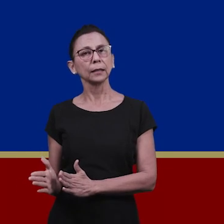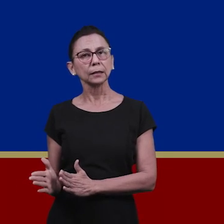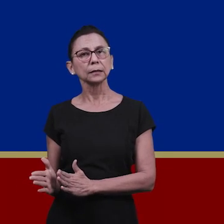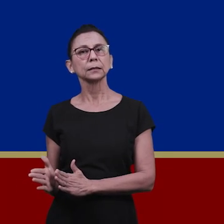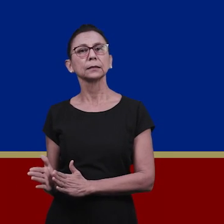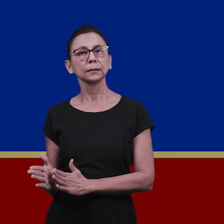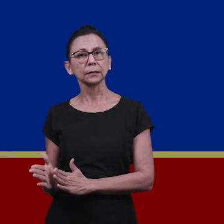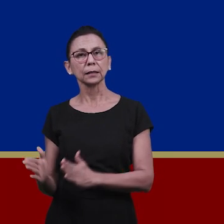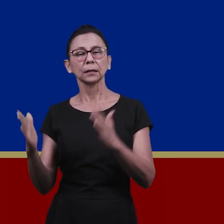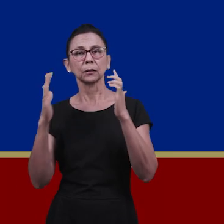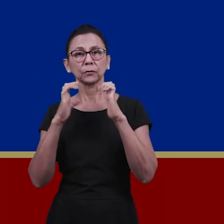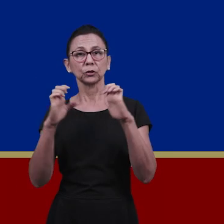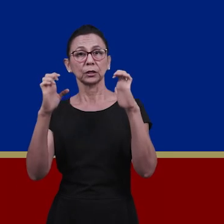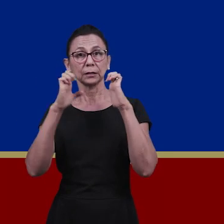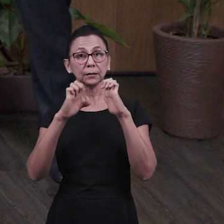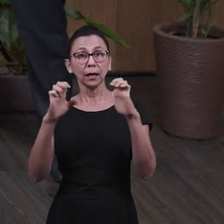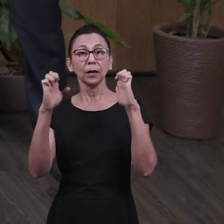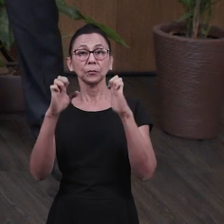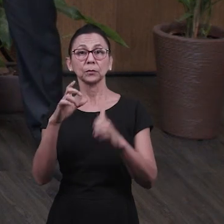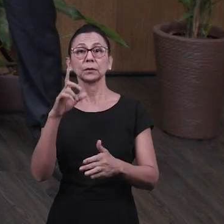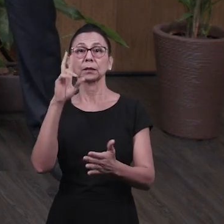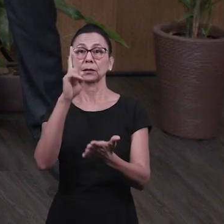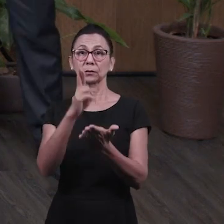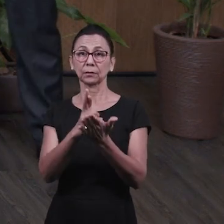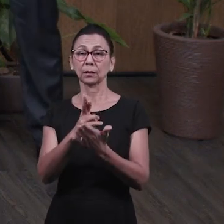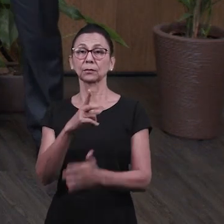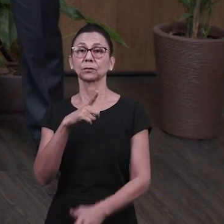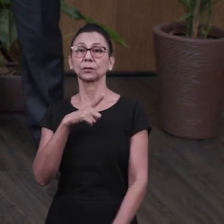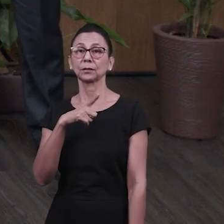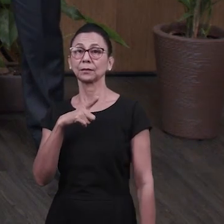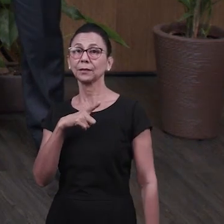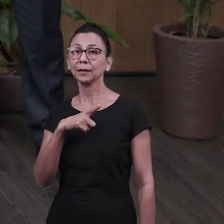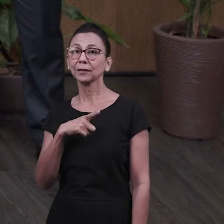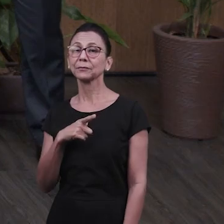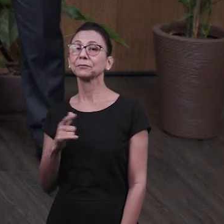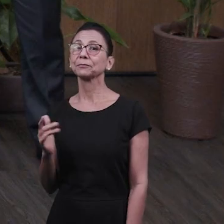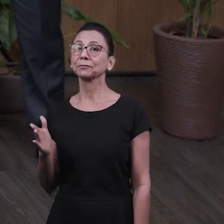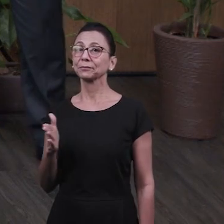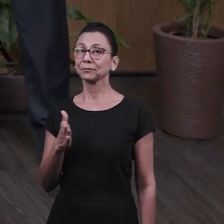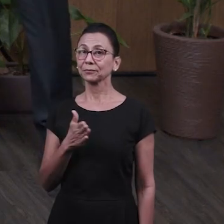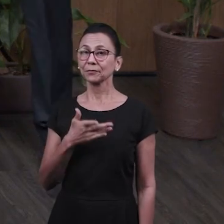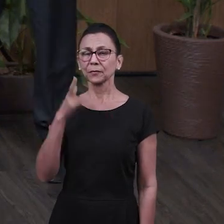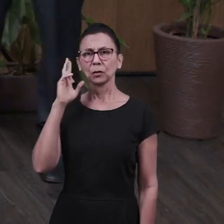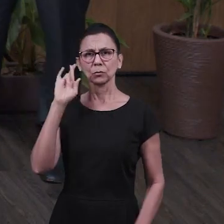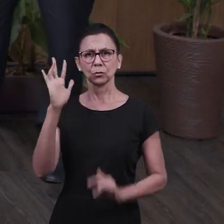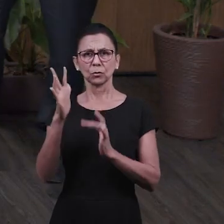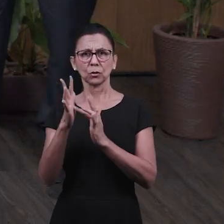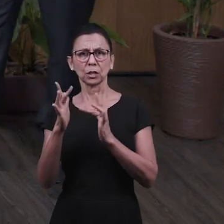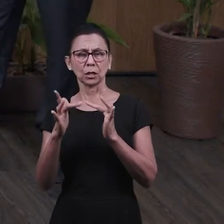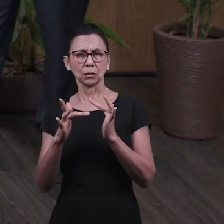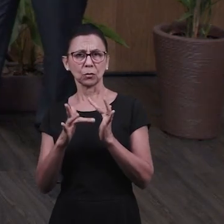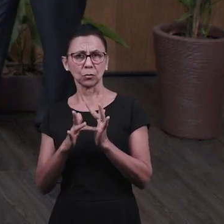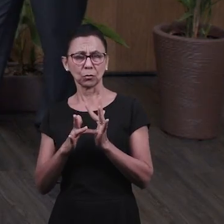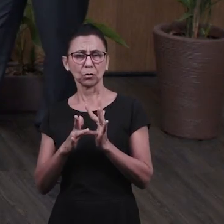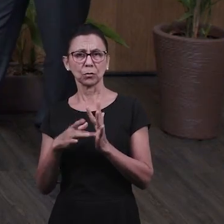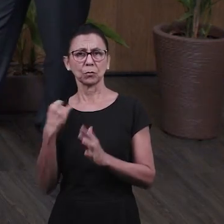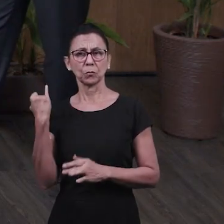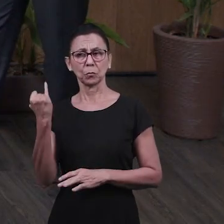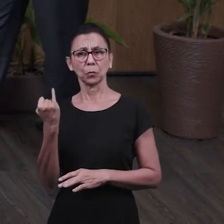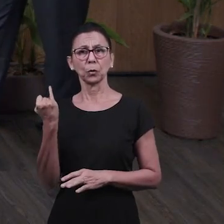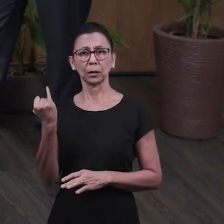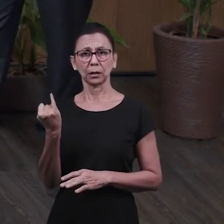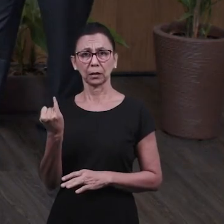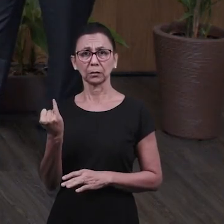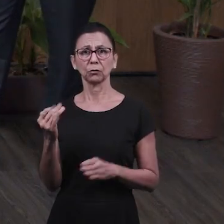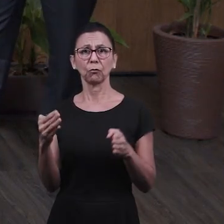des chrétiens fidèles et qu'on puisse produire des fruits. Si bien que le Seigneur Jésus, il a